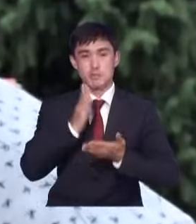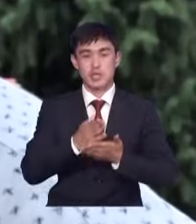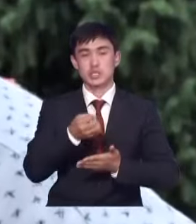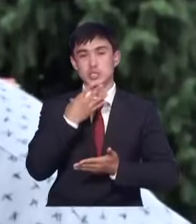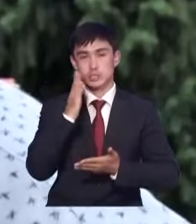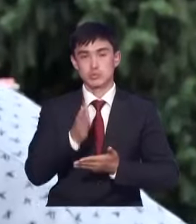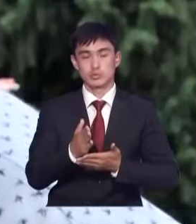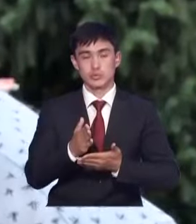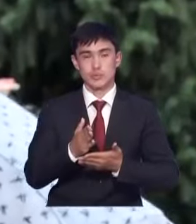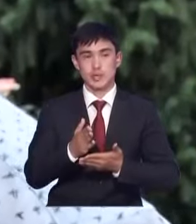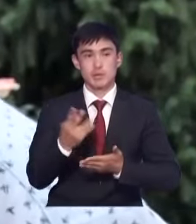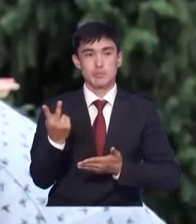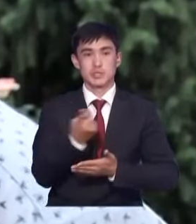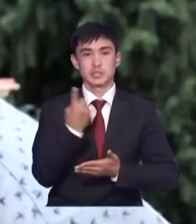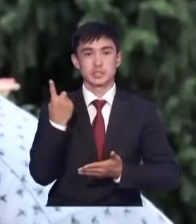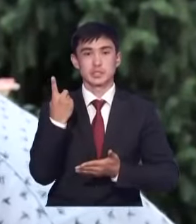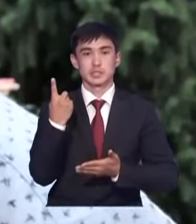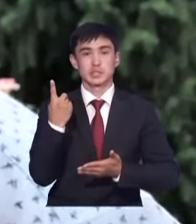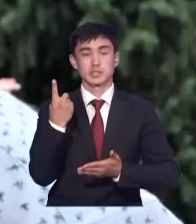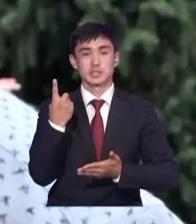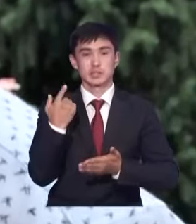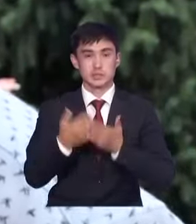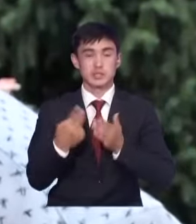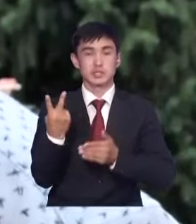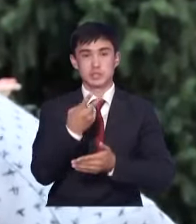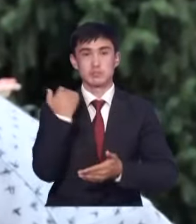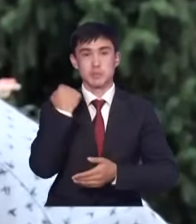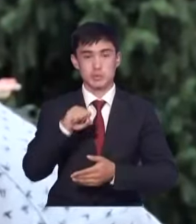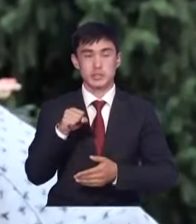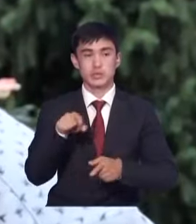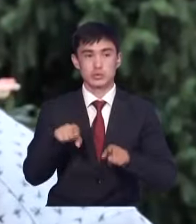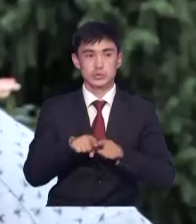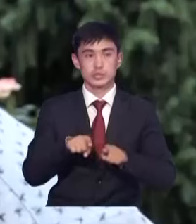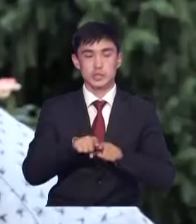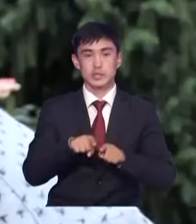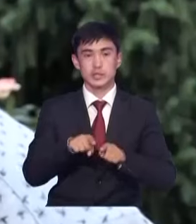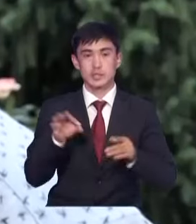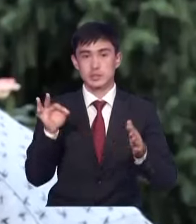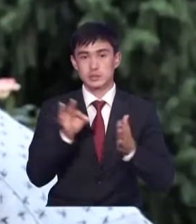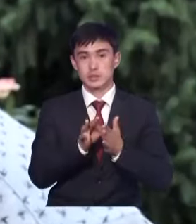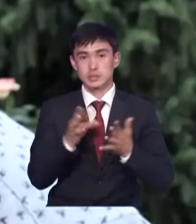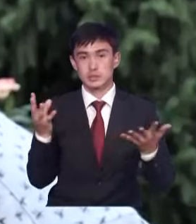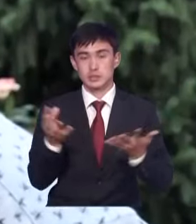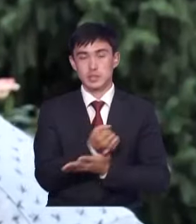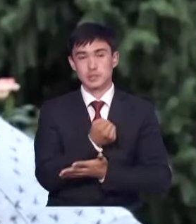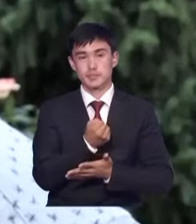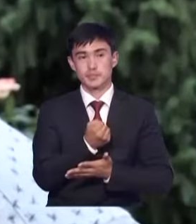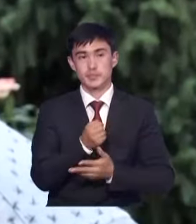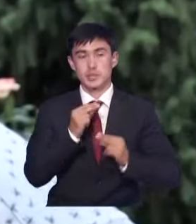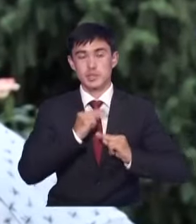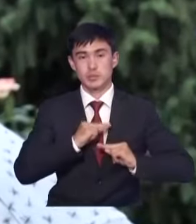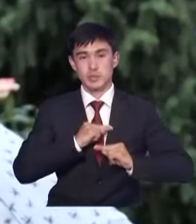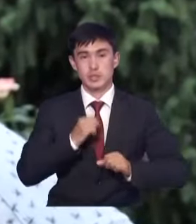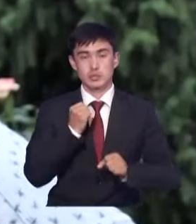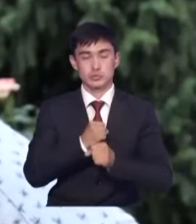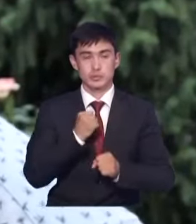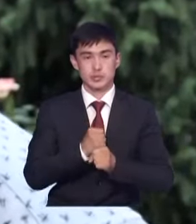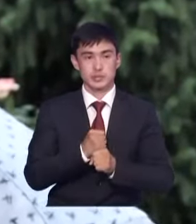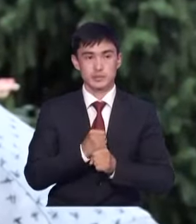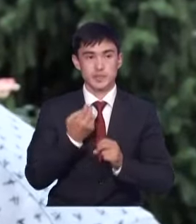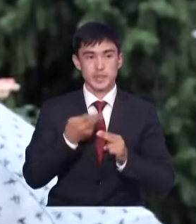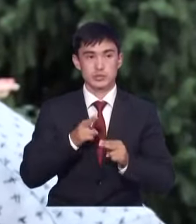есік жабылса, екінші есік ашылады дейді. Сондай осындай қағидамен, осындай немен ұстанып еңбек еттік, жұмыс істедік.